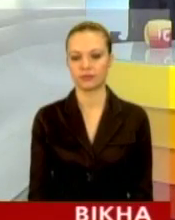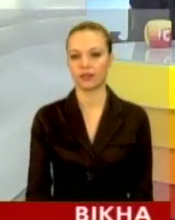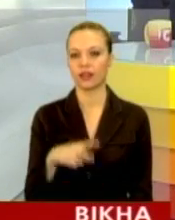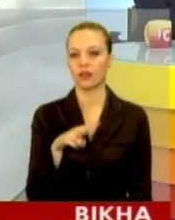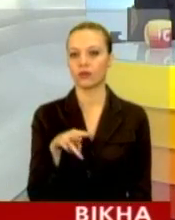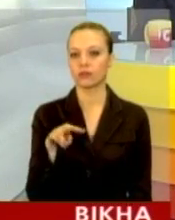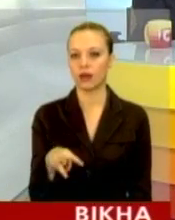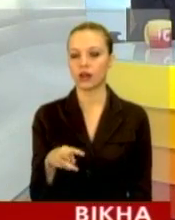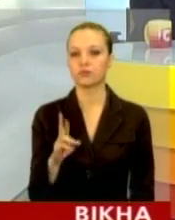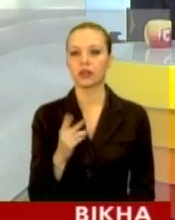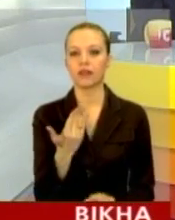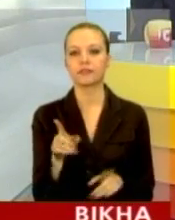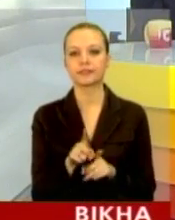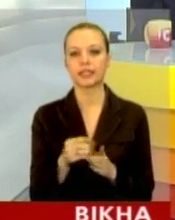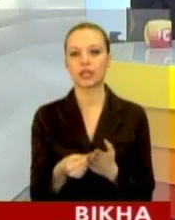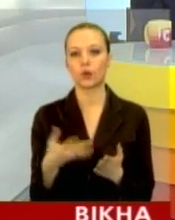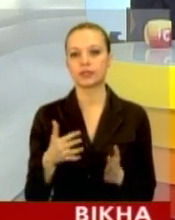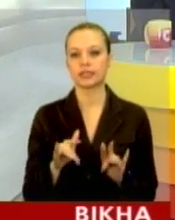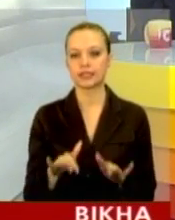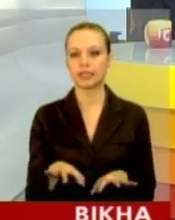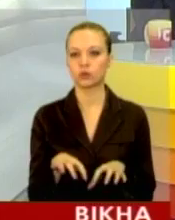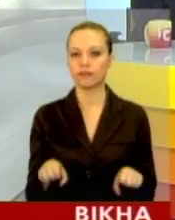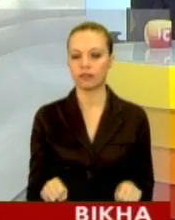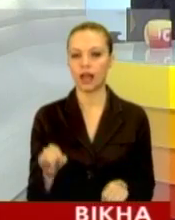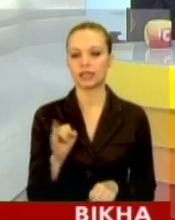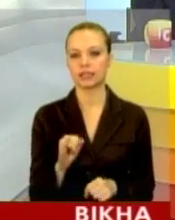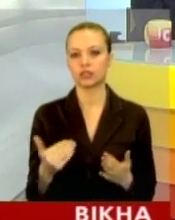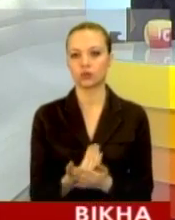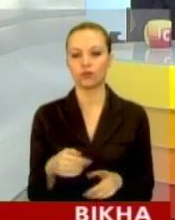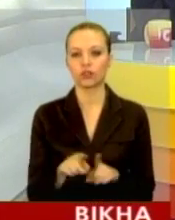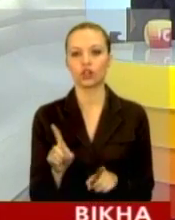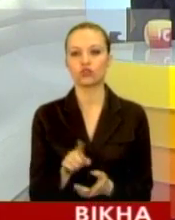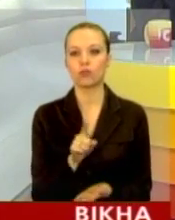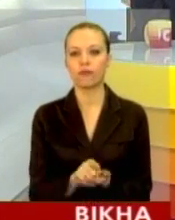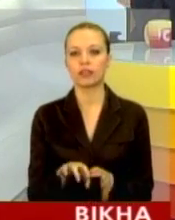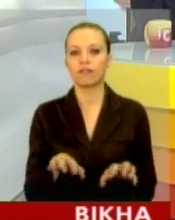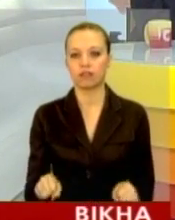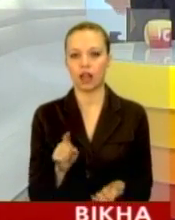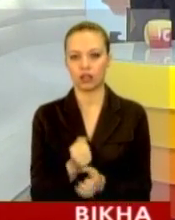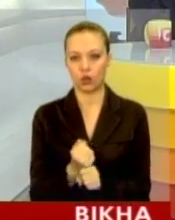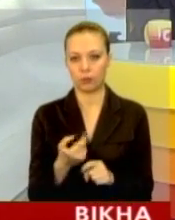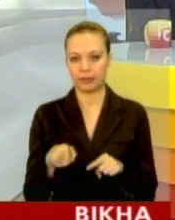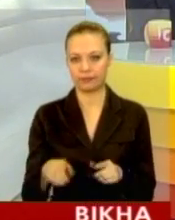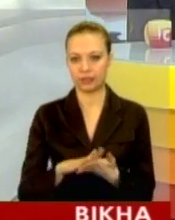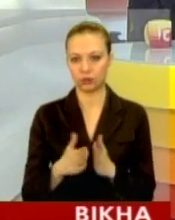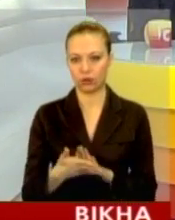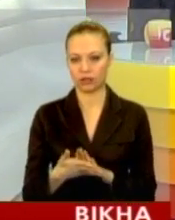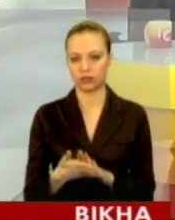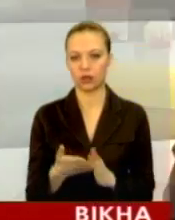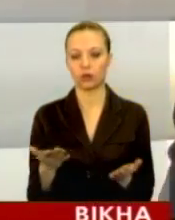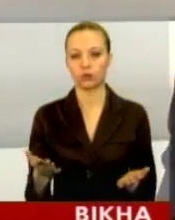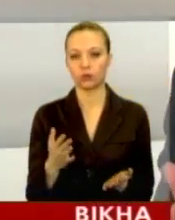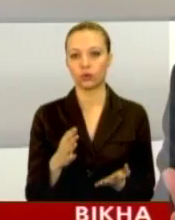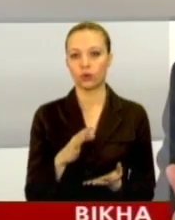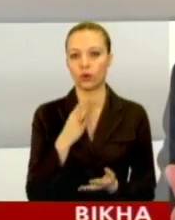Леонід Макарович, як ви все-таки оцінюєте дії влади і, знову ж таки, що повинна влада робити у даній ситуації? Ну,